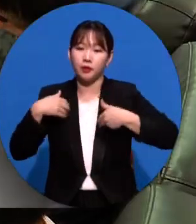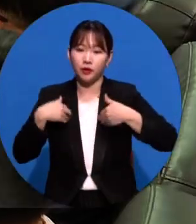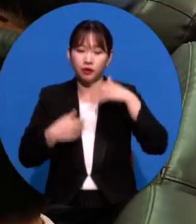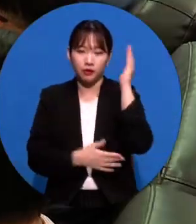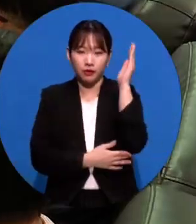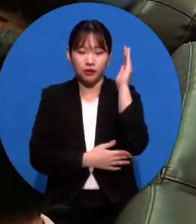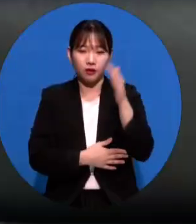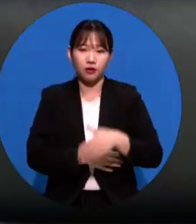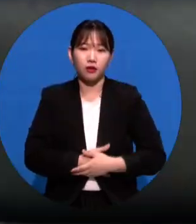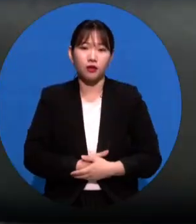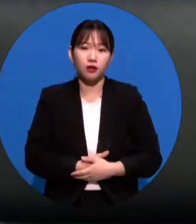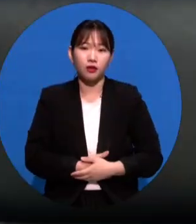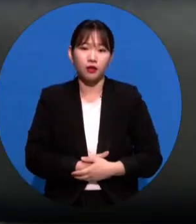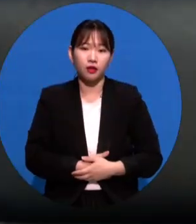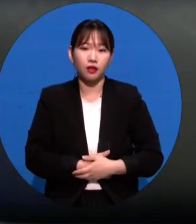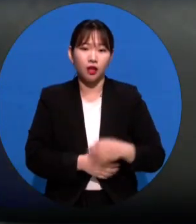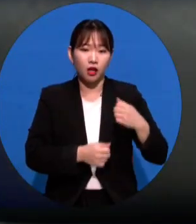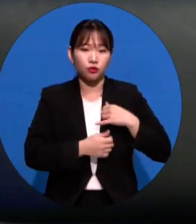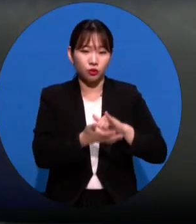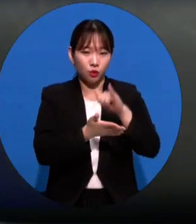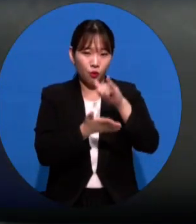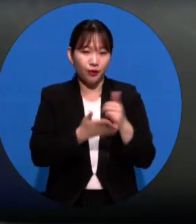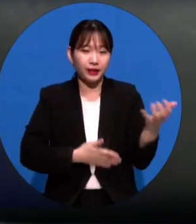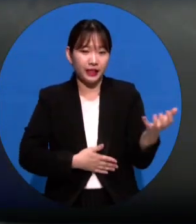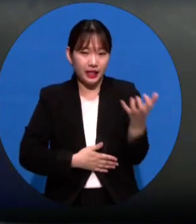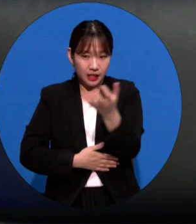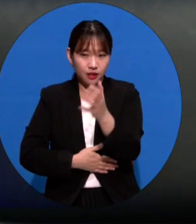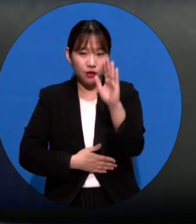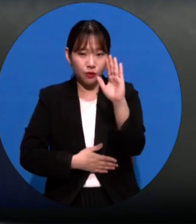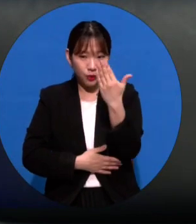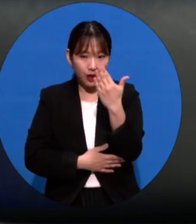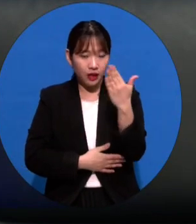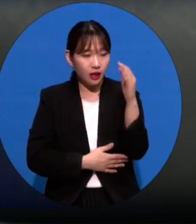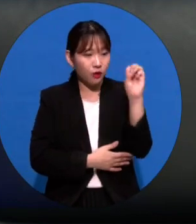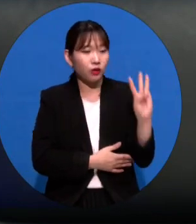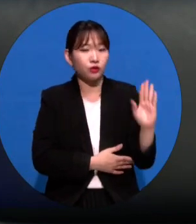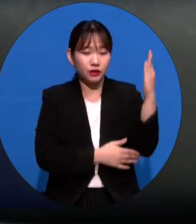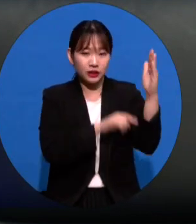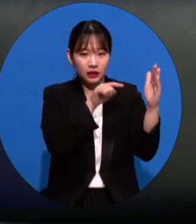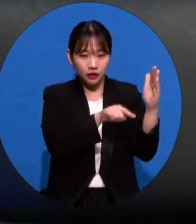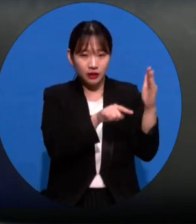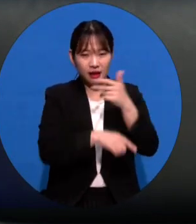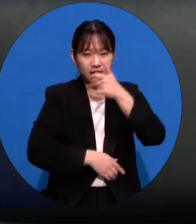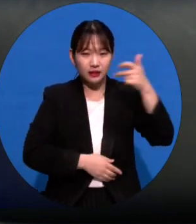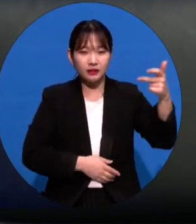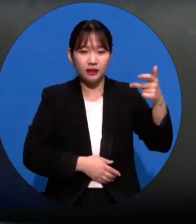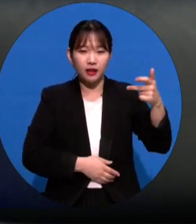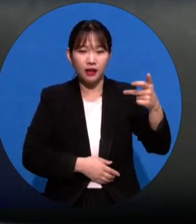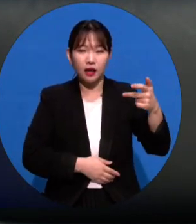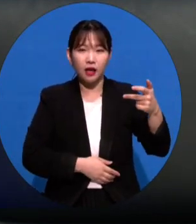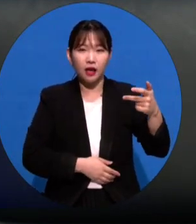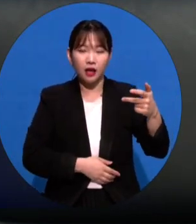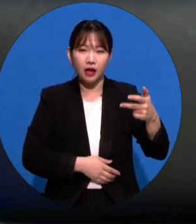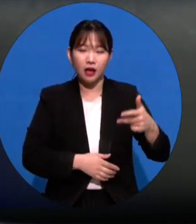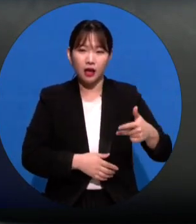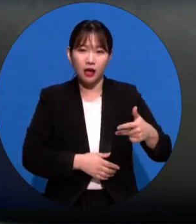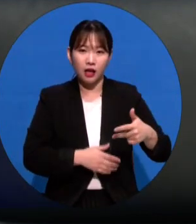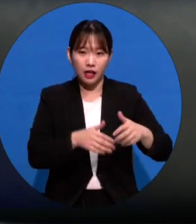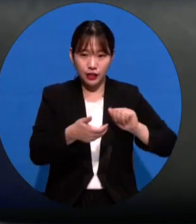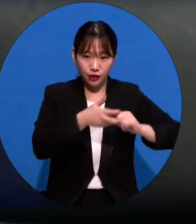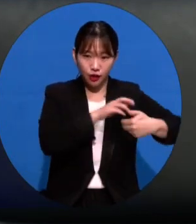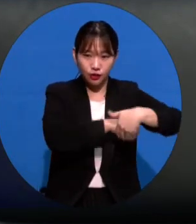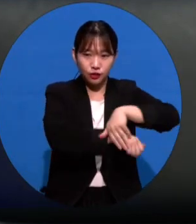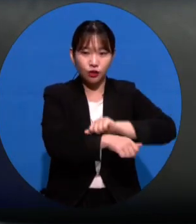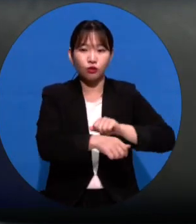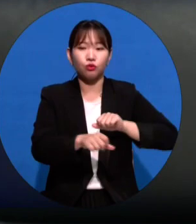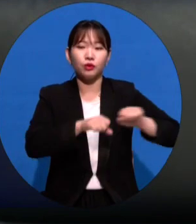말했습니다 이전해야 될 분들이 통풍에 탄력적이라고 움직여야지 자꾸